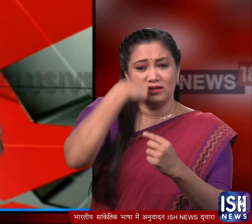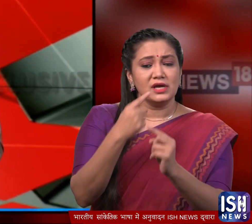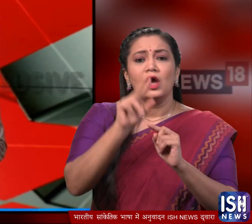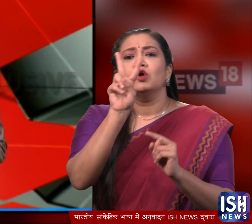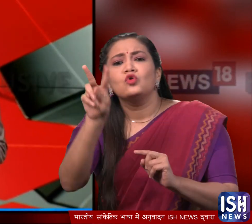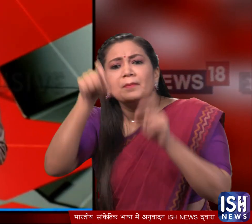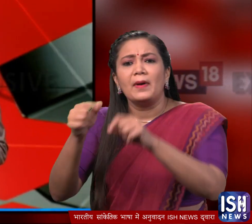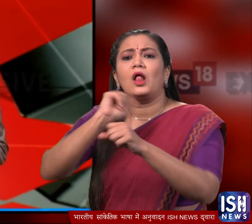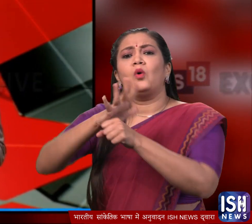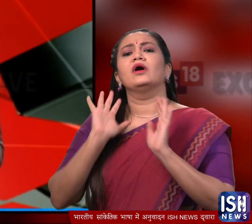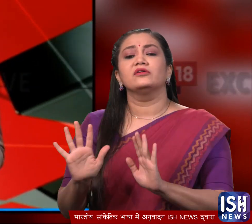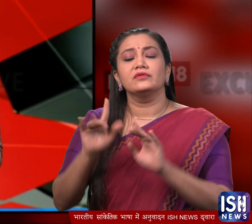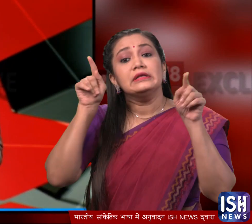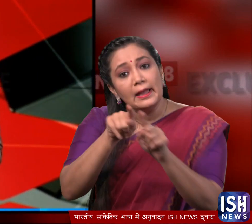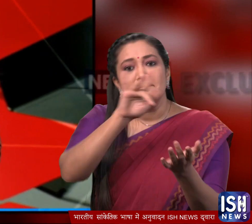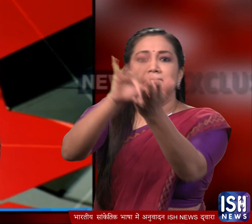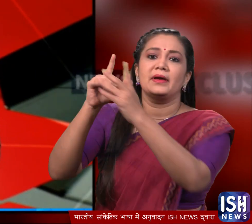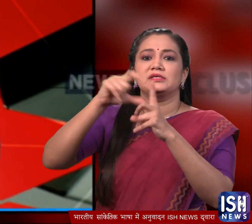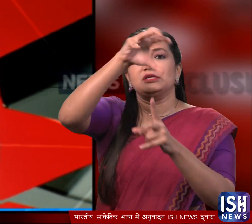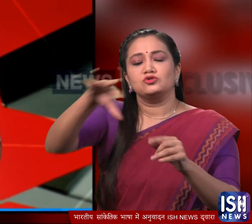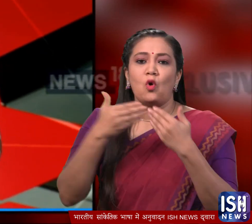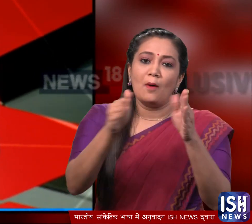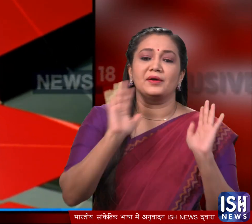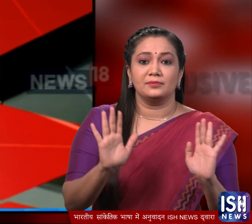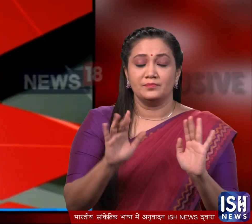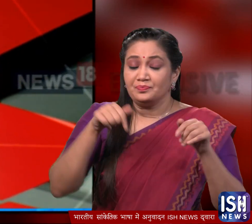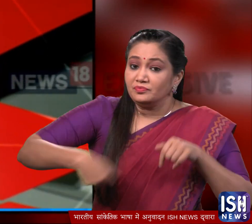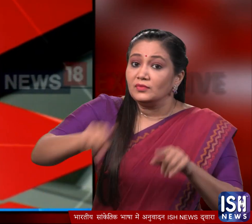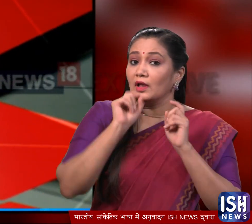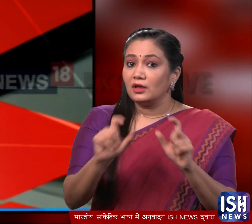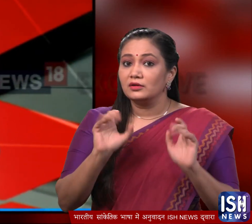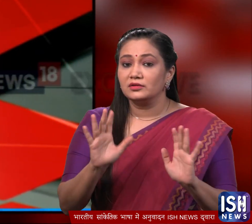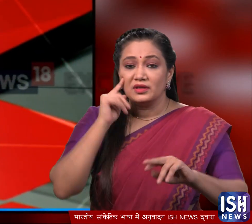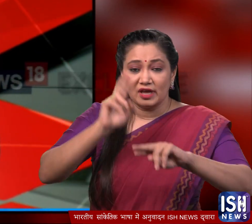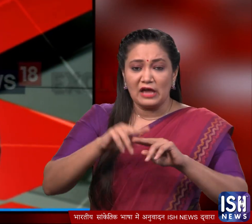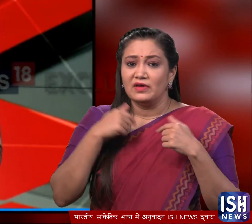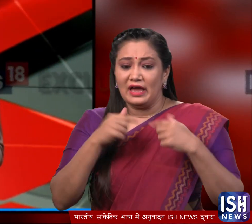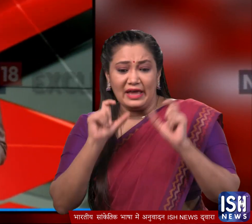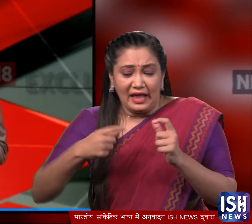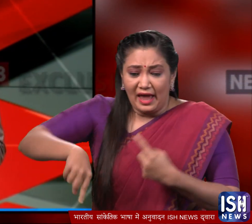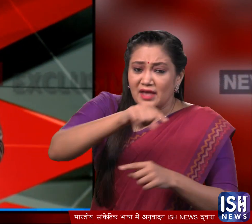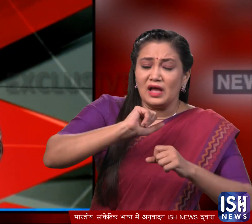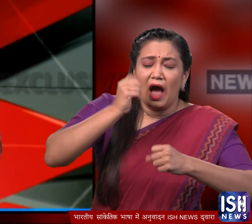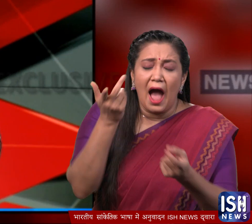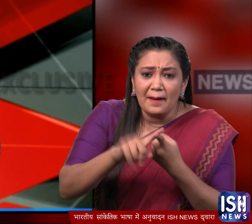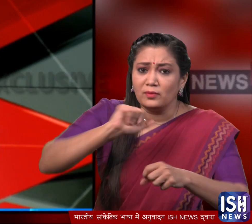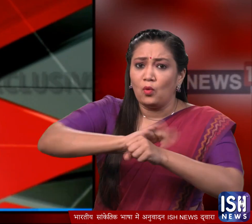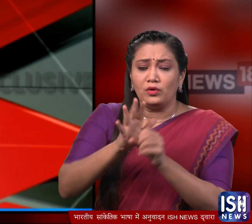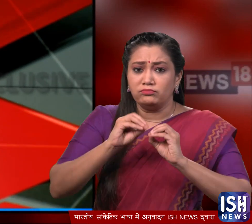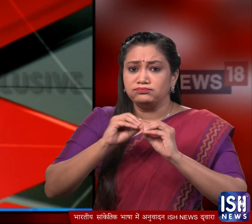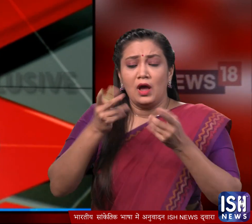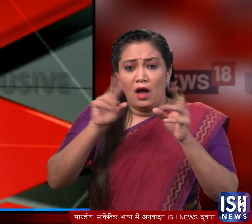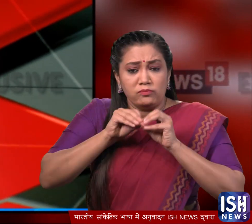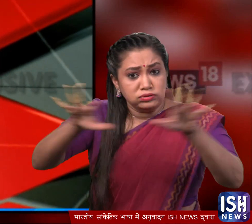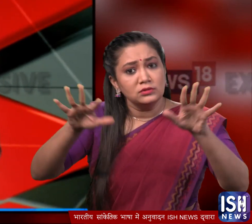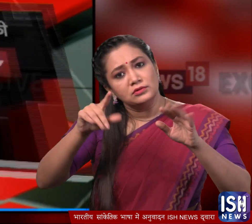कोरोना की चपेट में आ रहे हैं, उन्हीं जिलों में स्कूल खोले गए। लिहाजा हम सबके लिए ये चेतावनी भी है कि अगर हमारी लापरवाही से महामारी बढ़ी तो